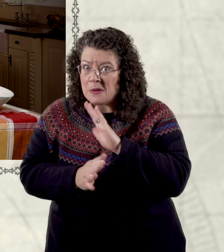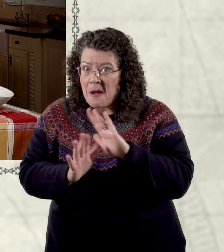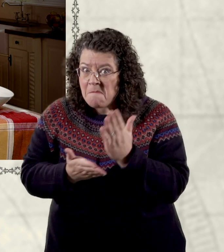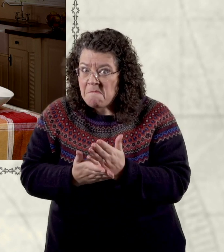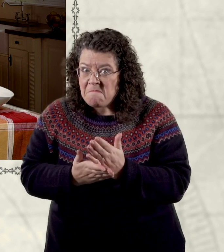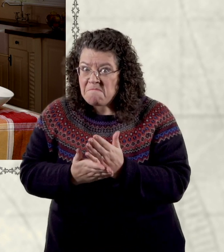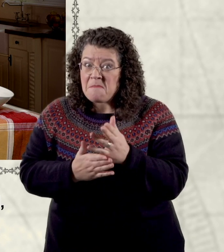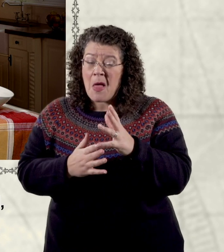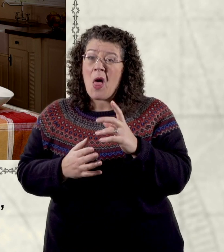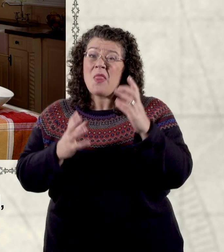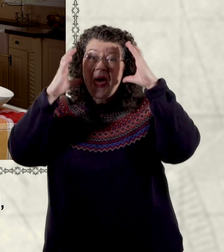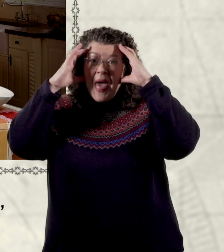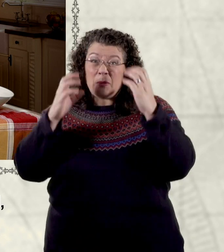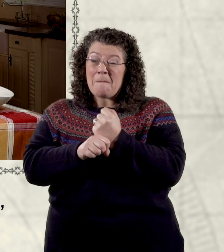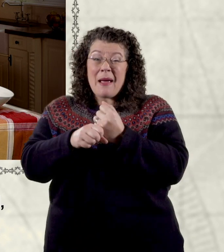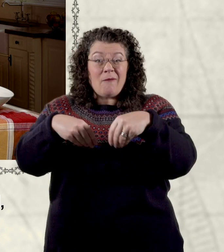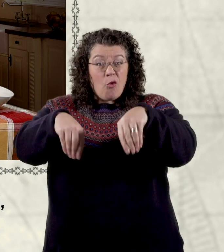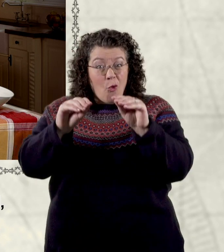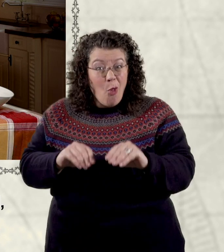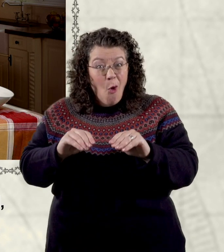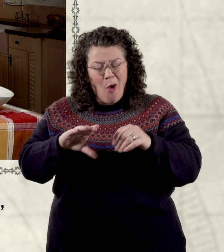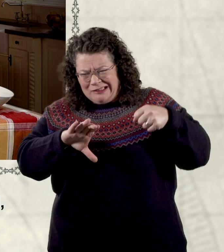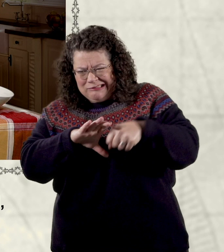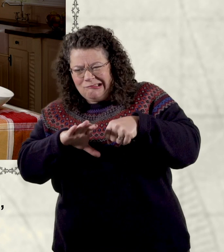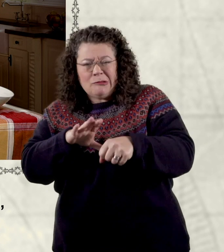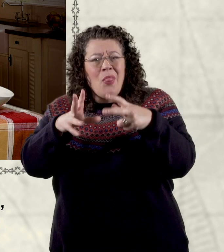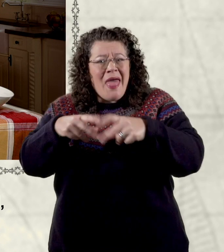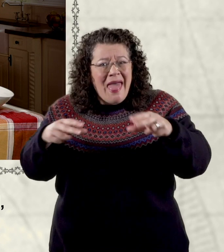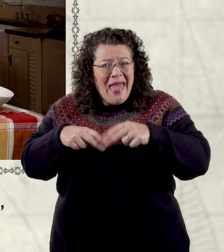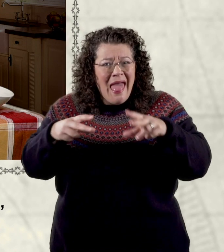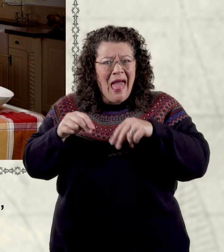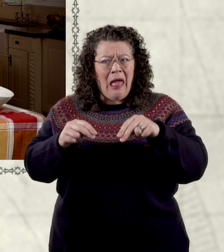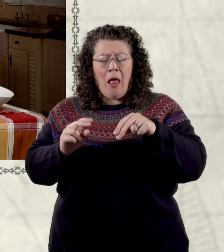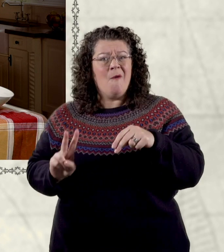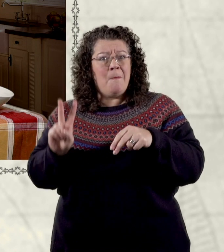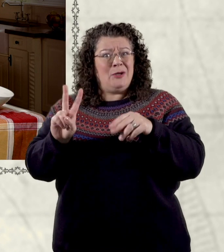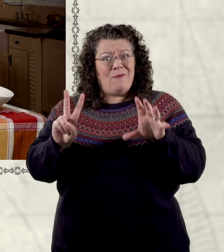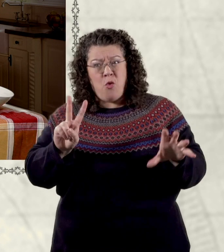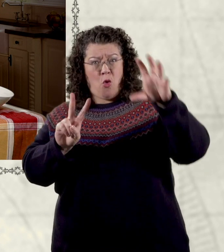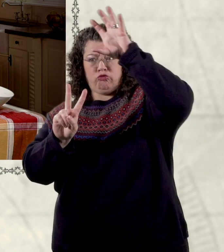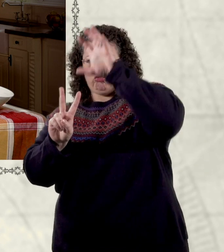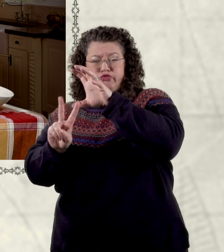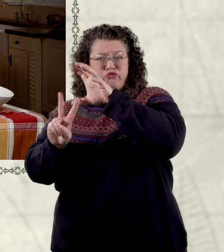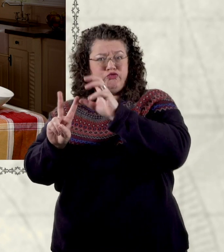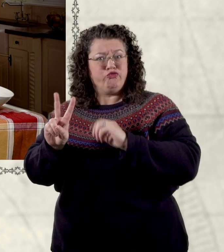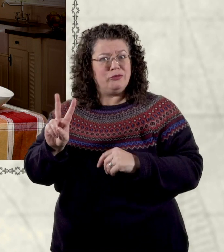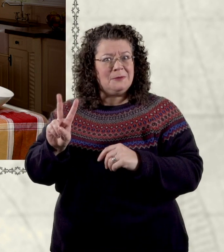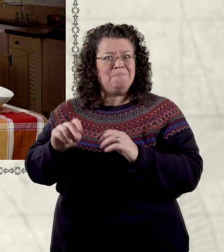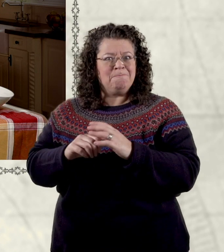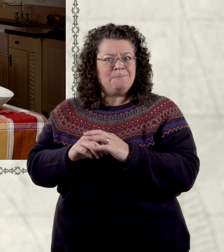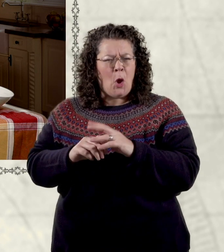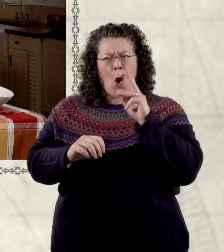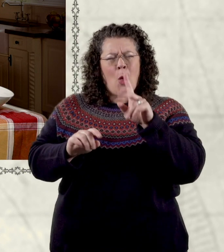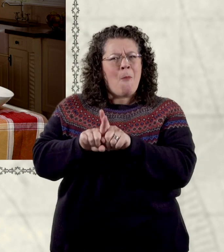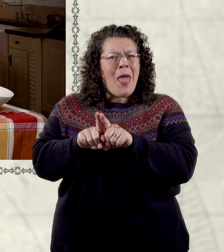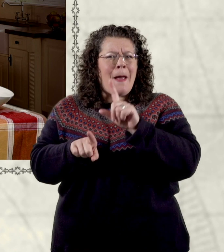geffyl. Oedd y pen wedi wneud o ddefnydd wedi stwffo gyda gwair a'i gario ar bicfforch.